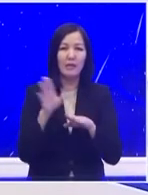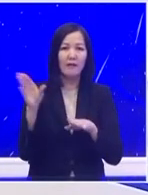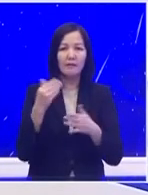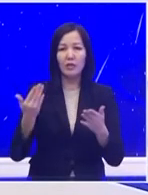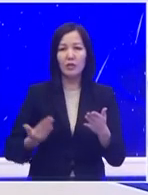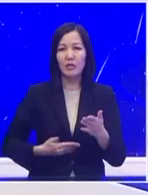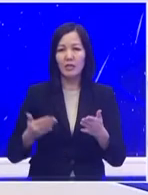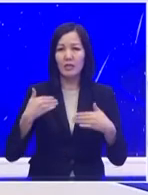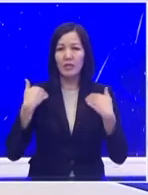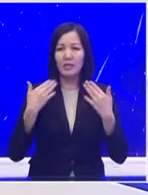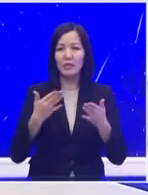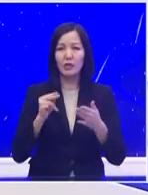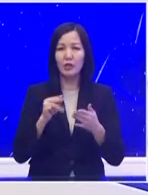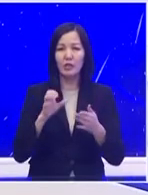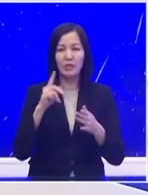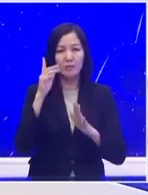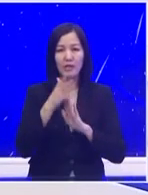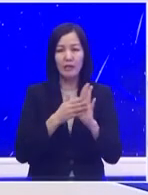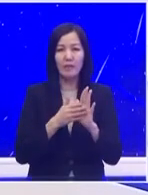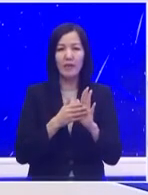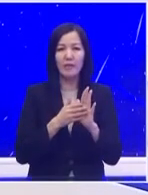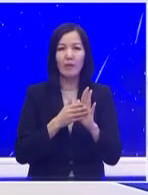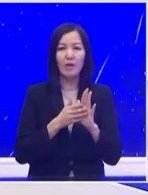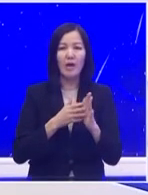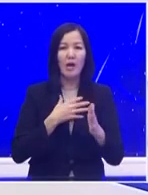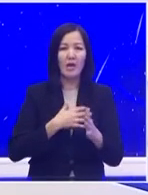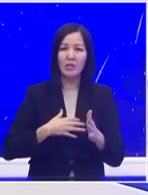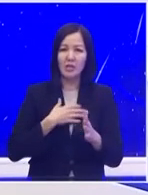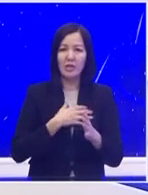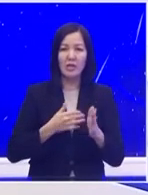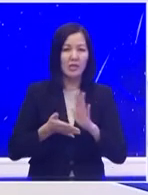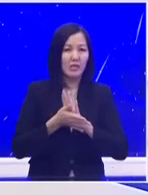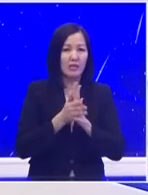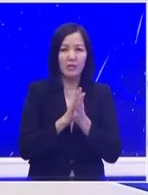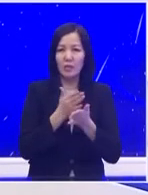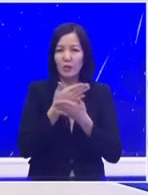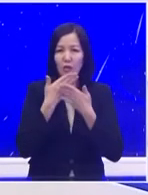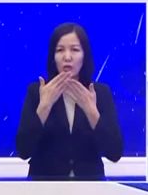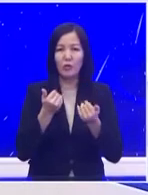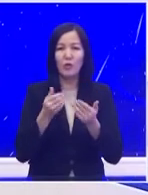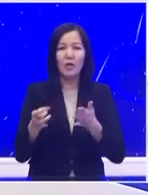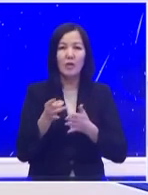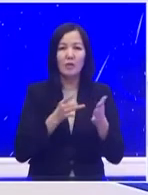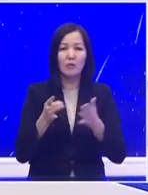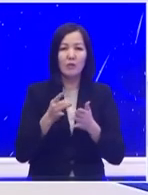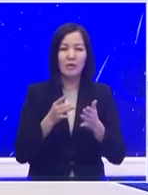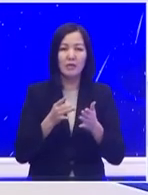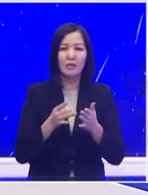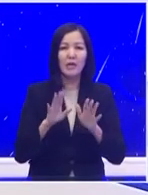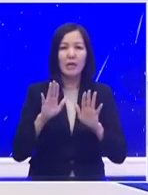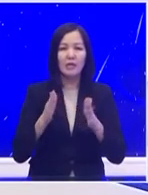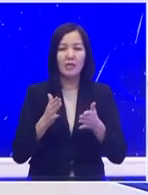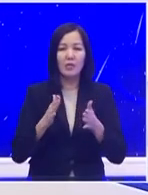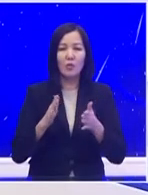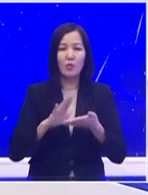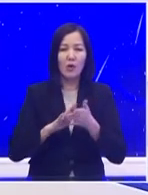жители отнеслись к режиму ЧС с пониманием и не создают ажиотажа на границе с городом республиканского значения. Ситуация